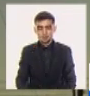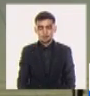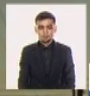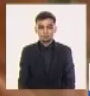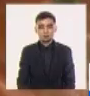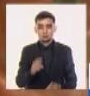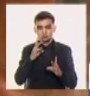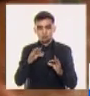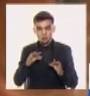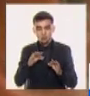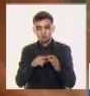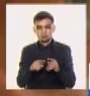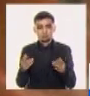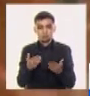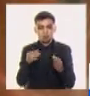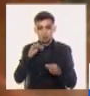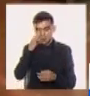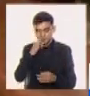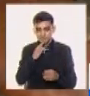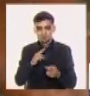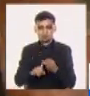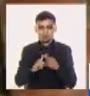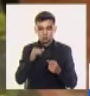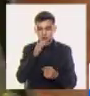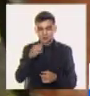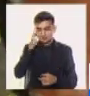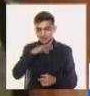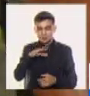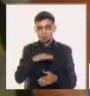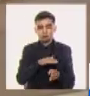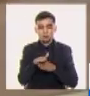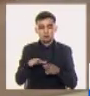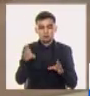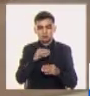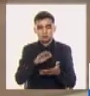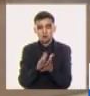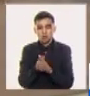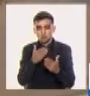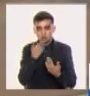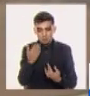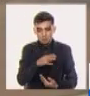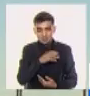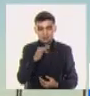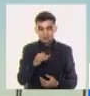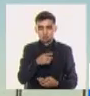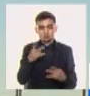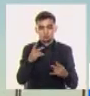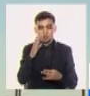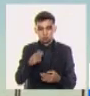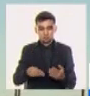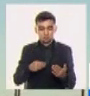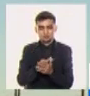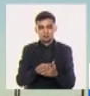Но смягчение условий не коснется Казахстана, так как наша страна не выполнила все условия сделки, поэтому должна будет